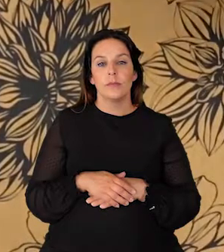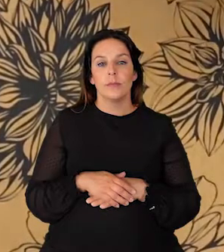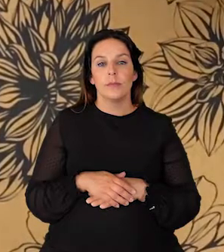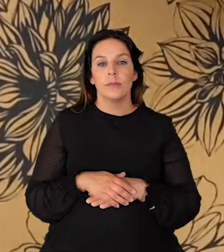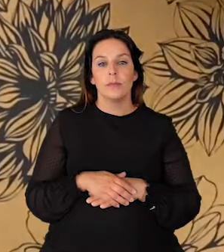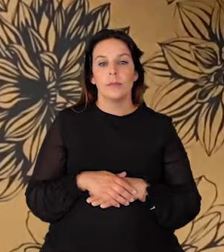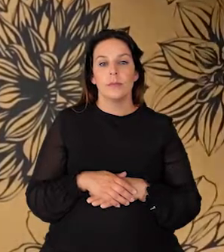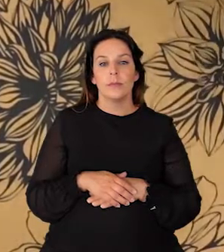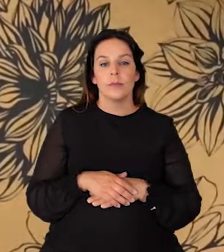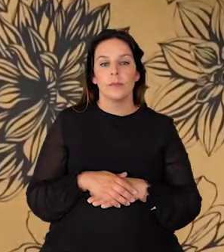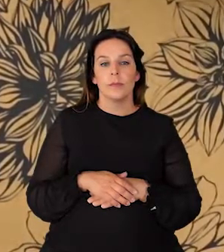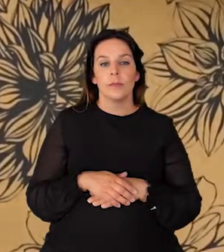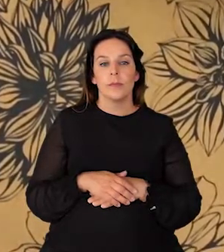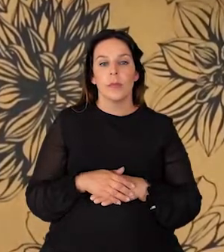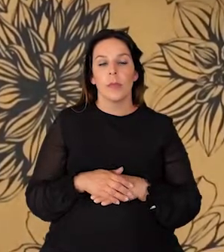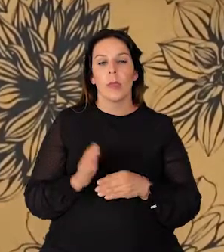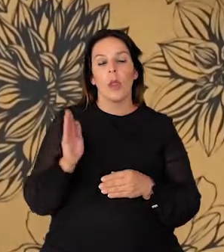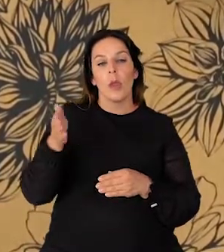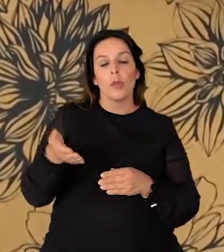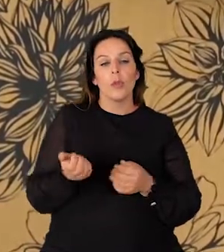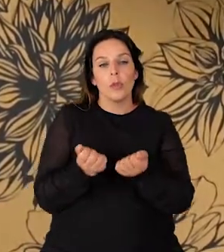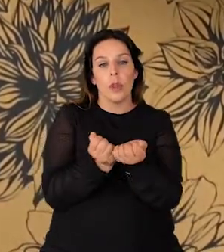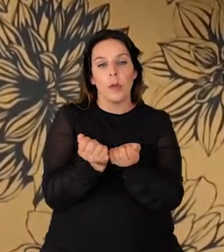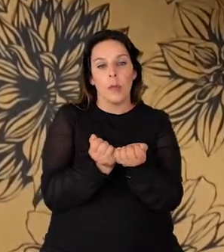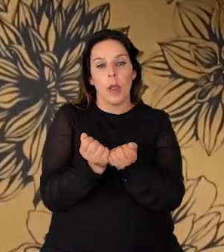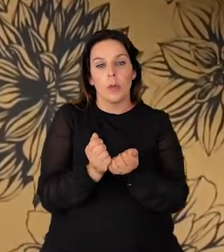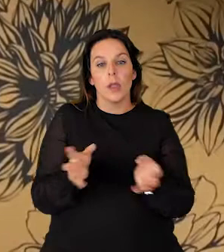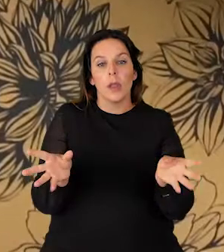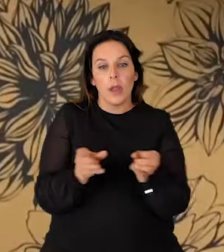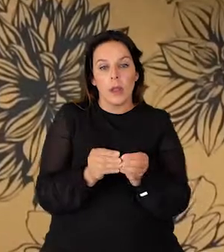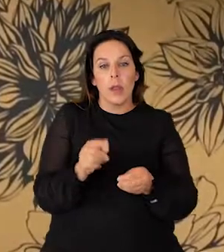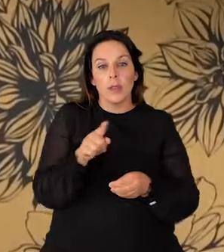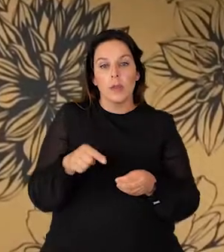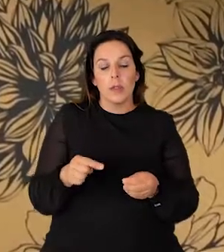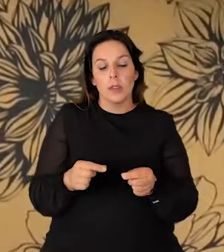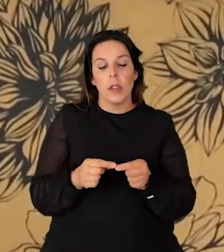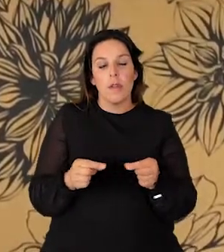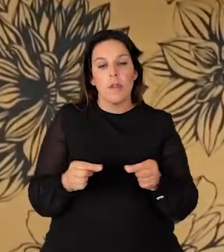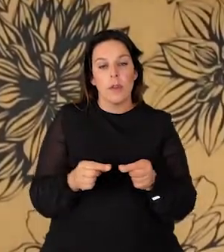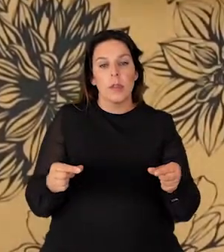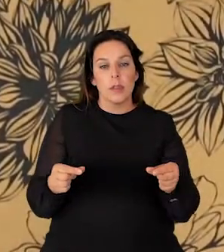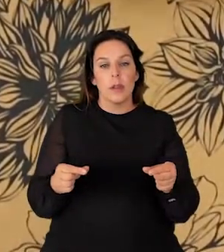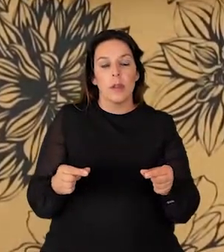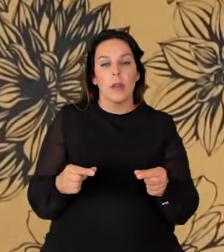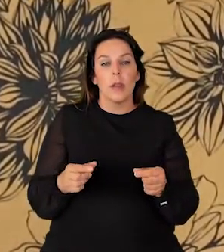papier z frędzlami, też na taką samą